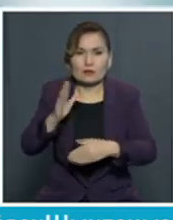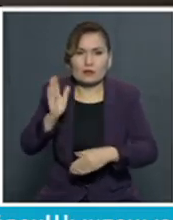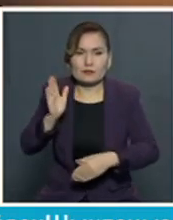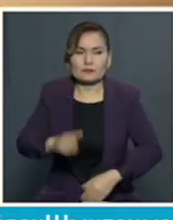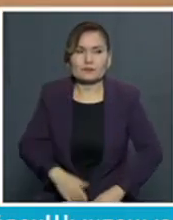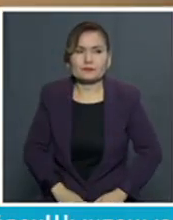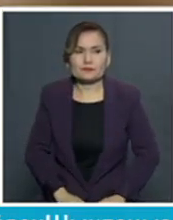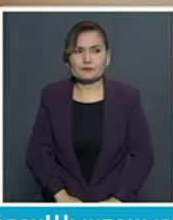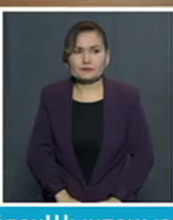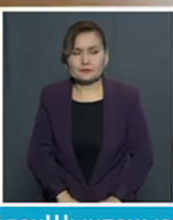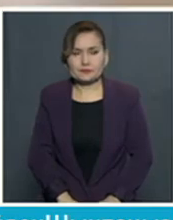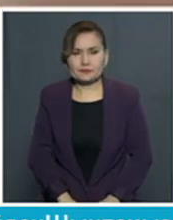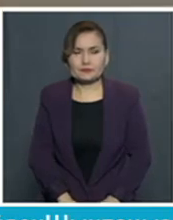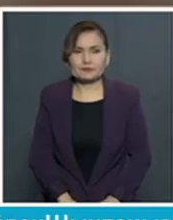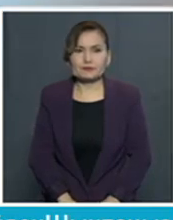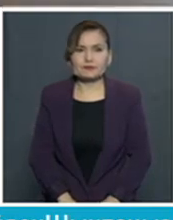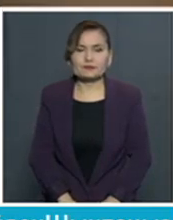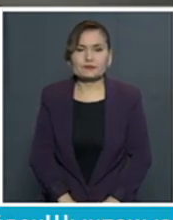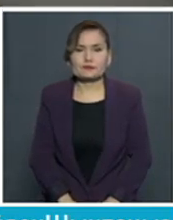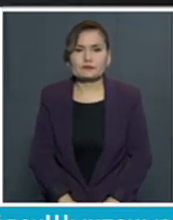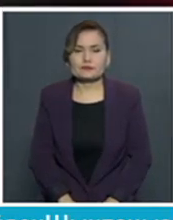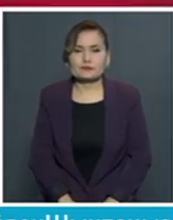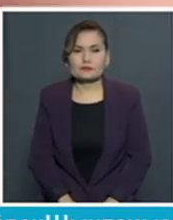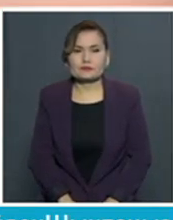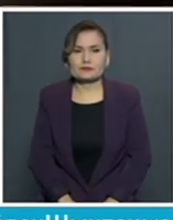департаментінің өкілдері.